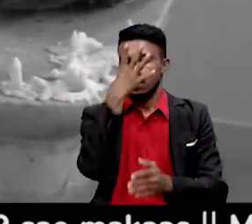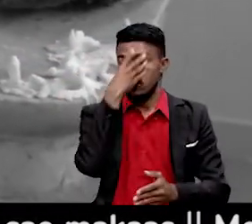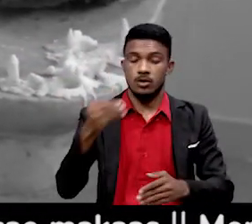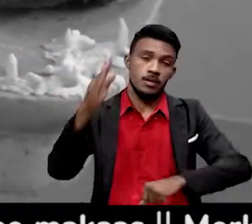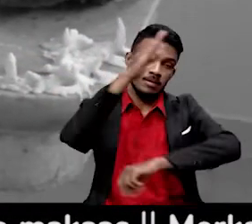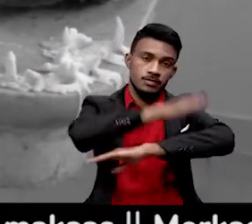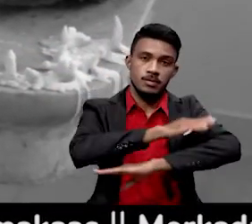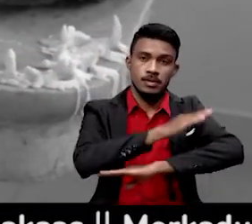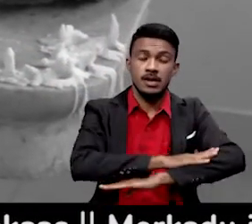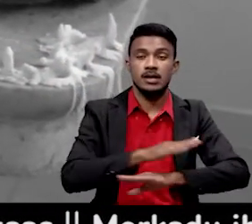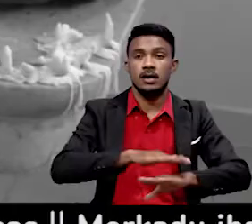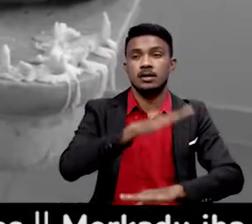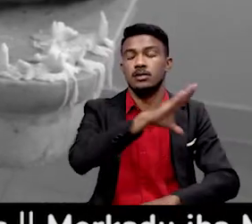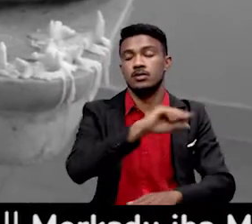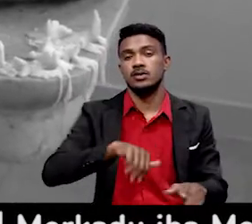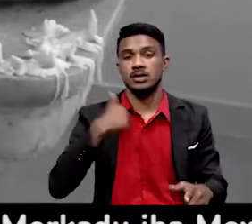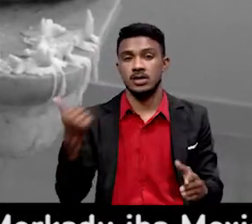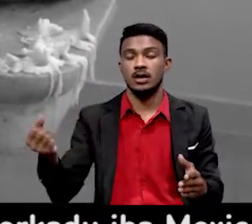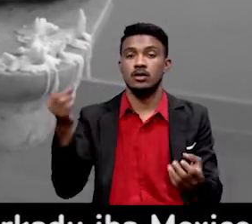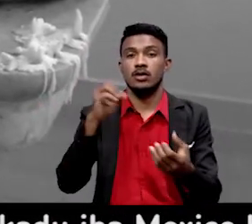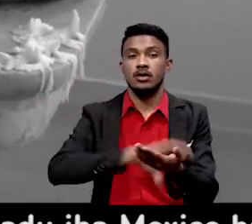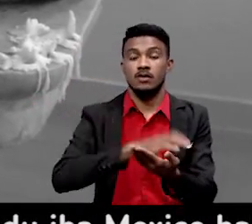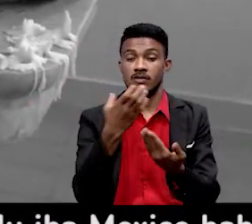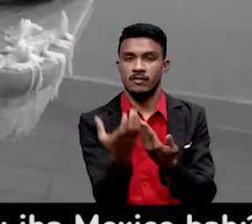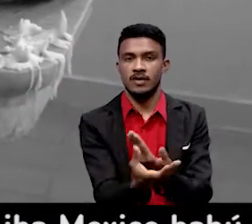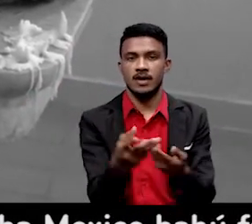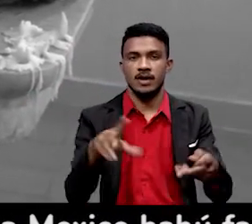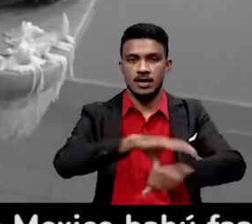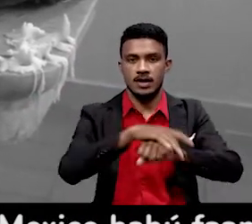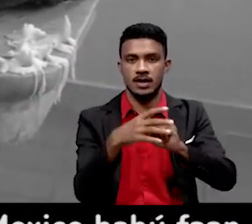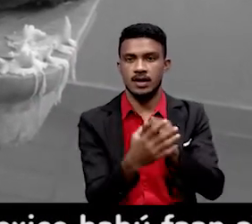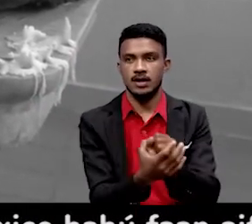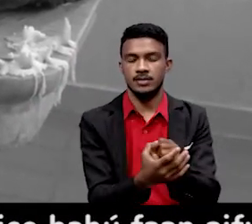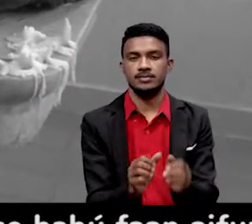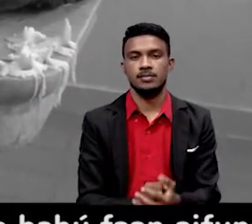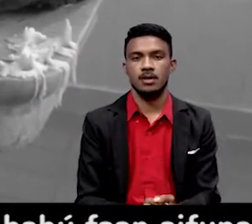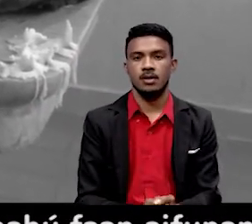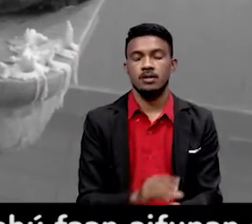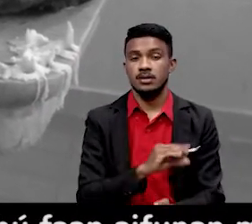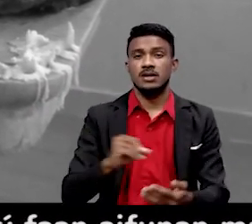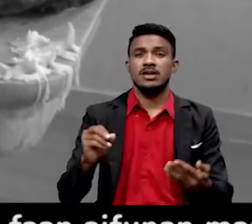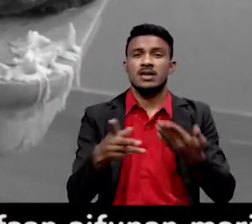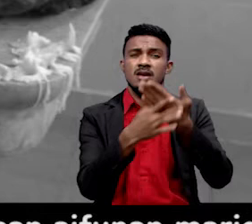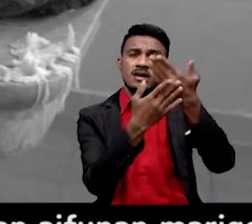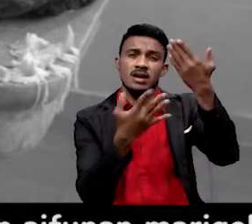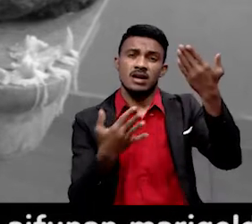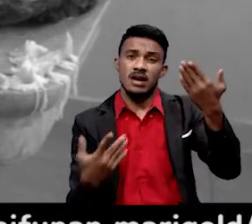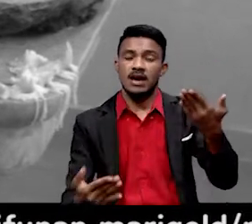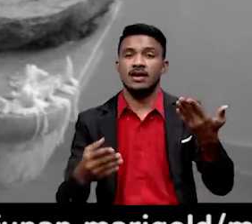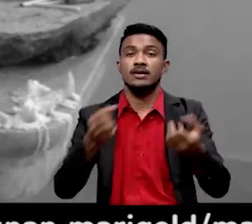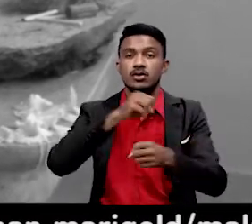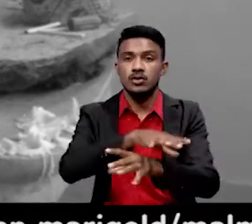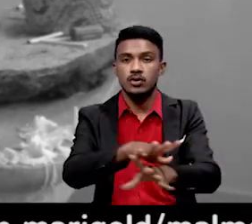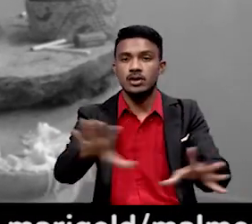nene iha lara, fakar iha rai iha murtuar larang, lahe mate leteng. Randeg sulihane sabi,